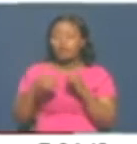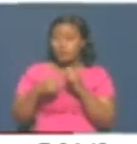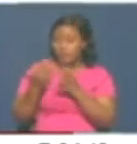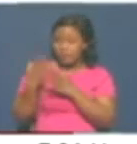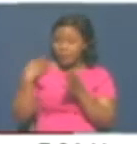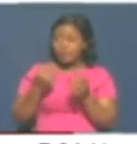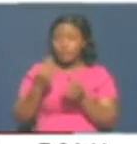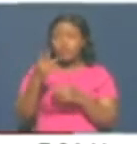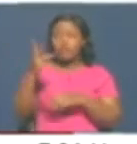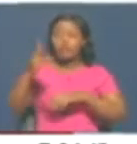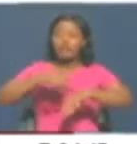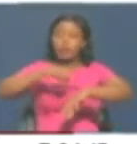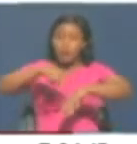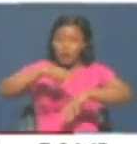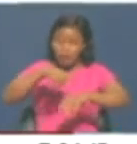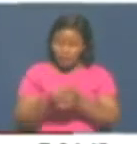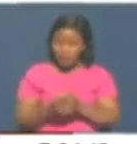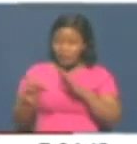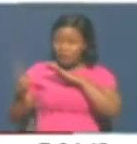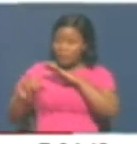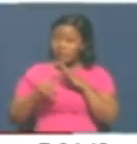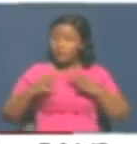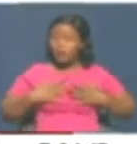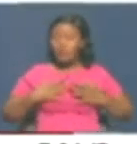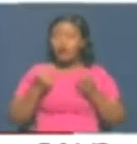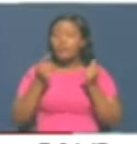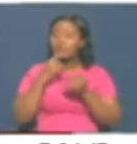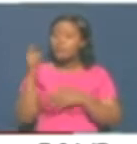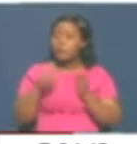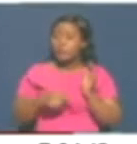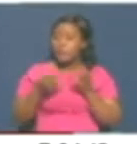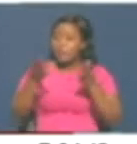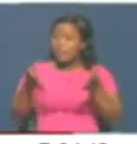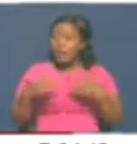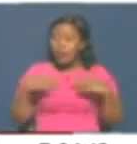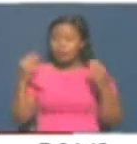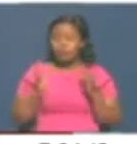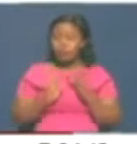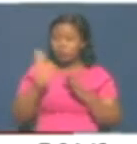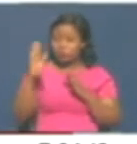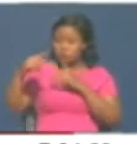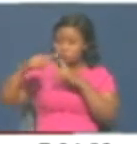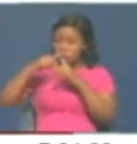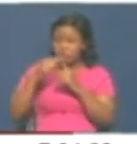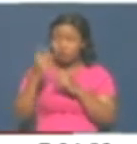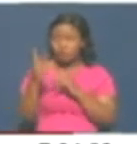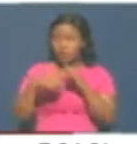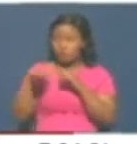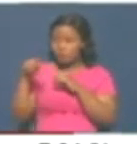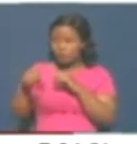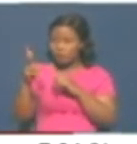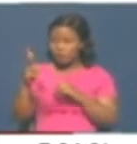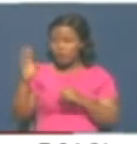zilizopita. Wizara ya Afya inasema visa hivyo vinaashiria kiwango cha maambukizi cha asilimia 6.4. Kutoka kwa visa